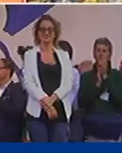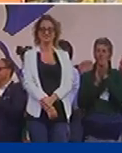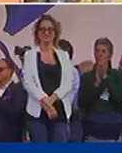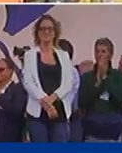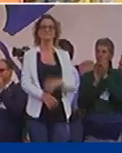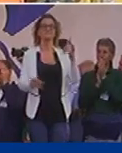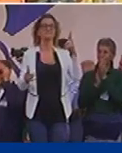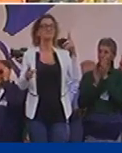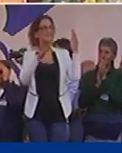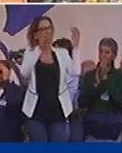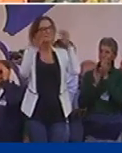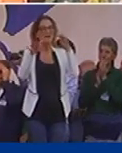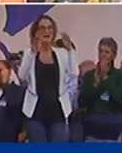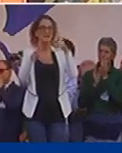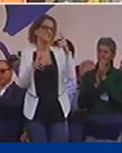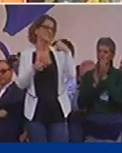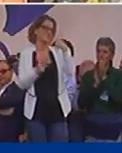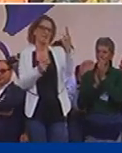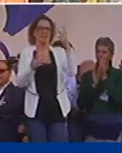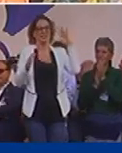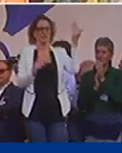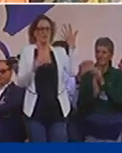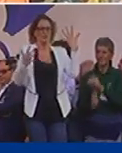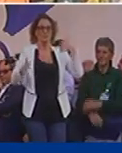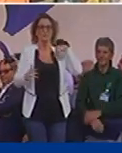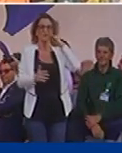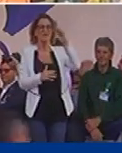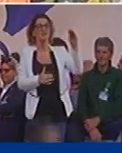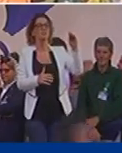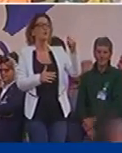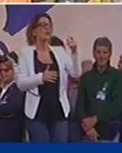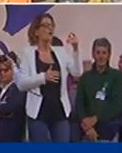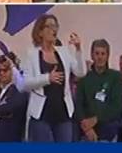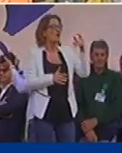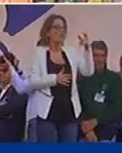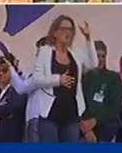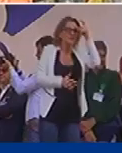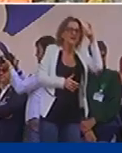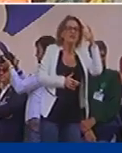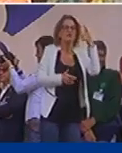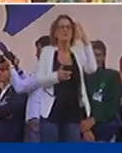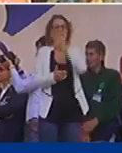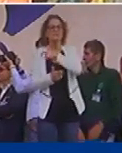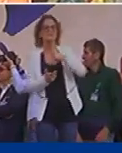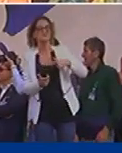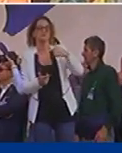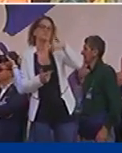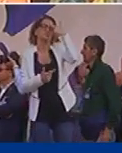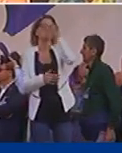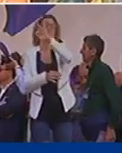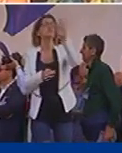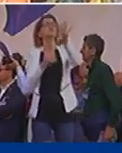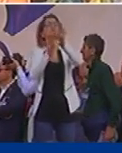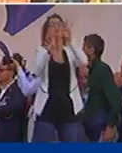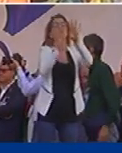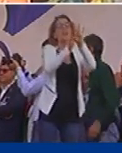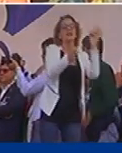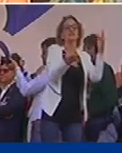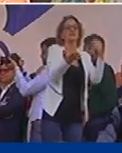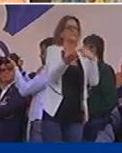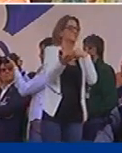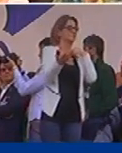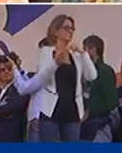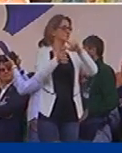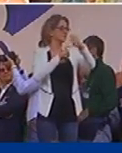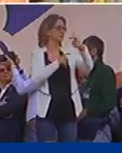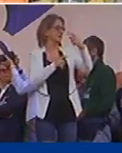Sull'immigrazione. Avete già detto tutto. Io chiedo ai governatori, ai sindaci di fare il possibile e l'impossibile. So che molte scelte passano sopra